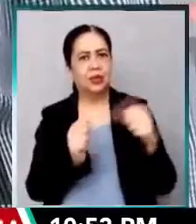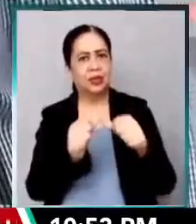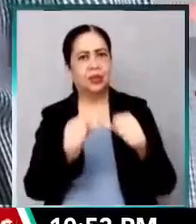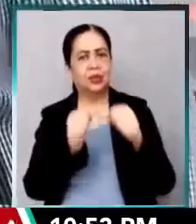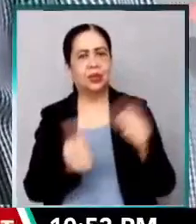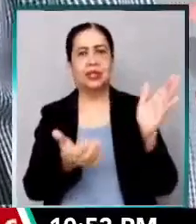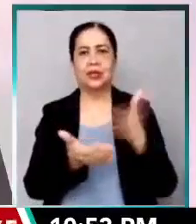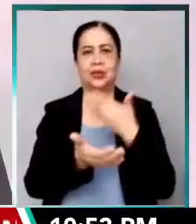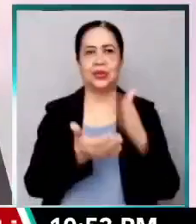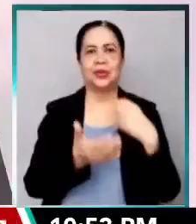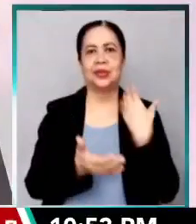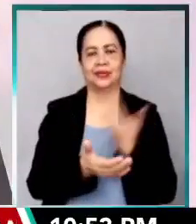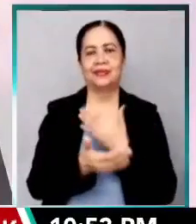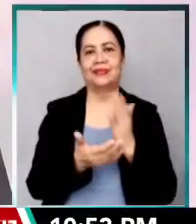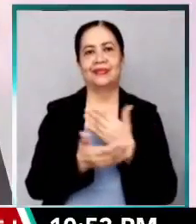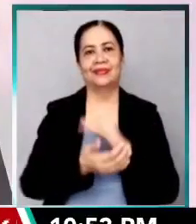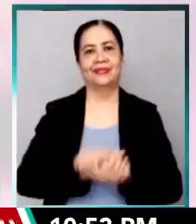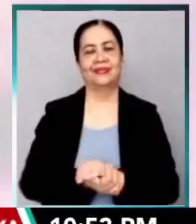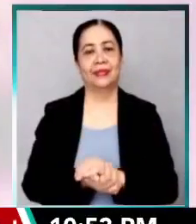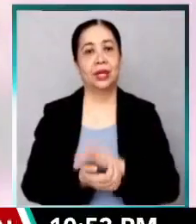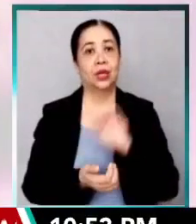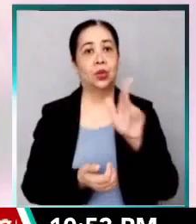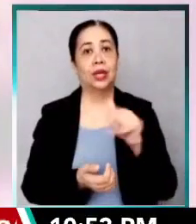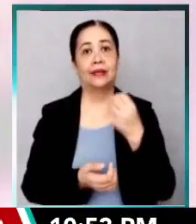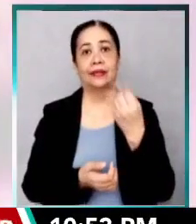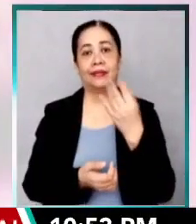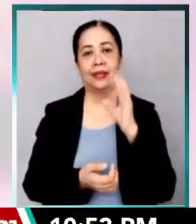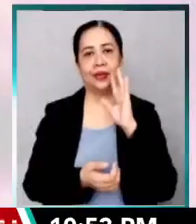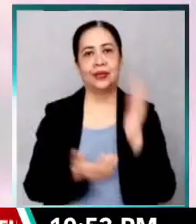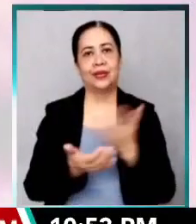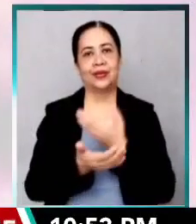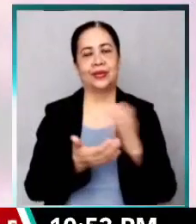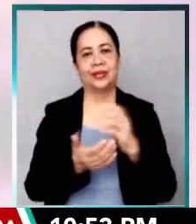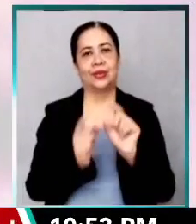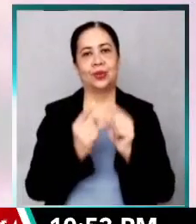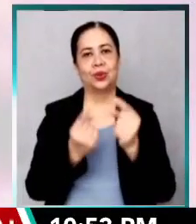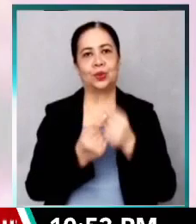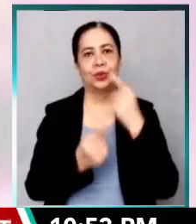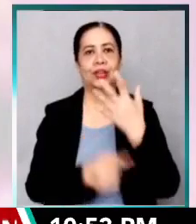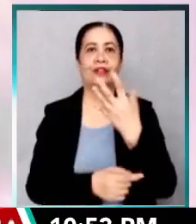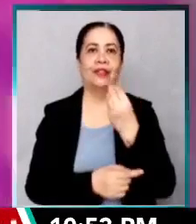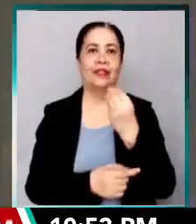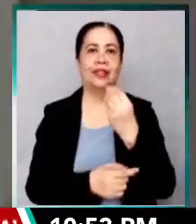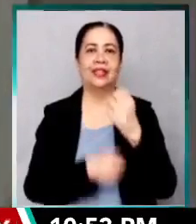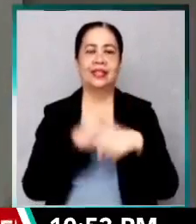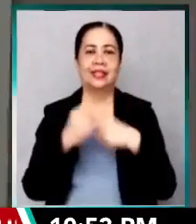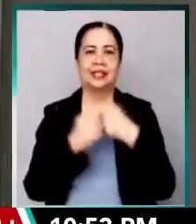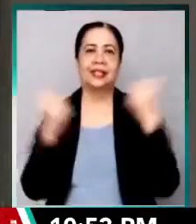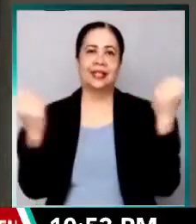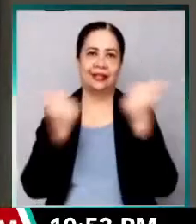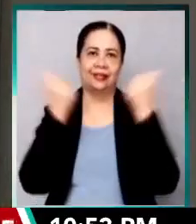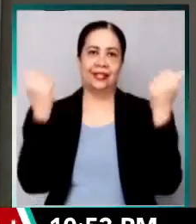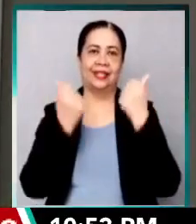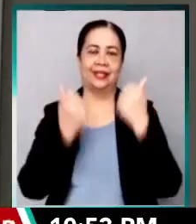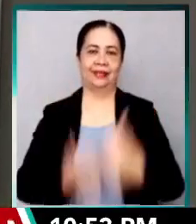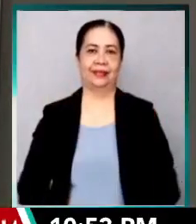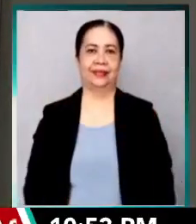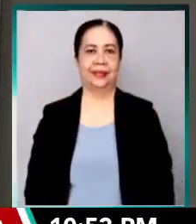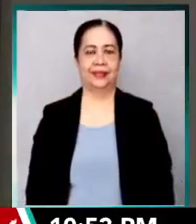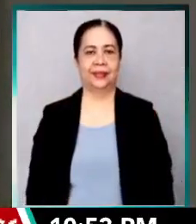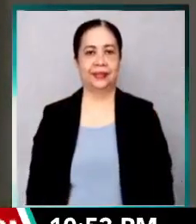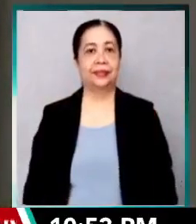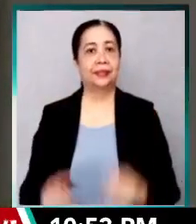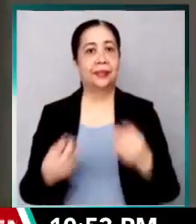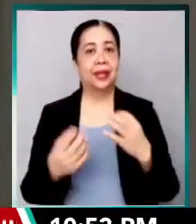mga awitin. Sa July 15, magko-concert ang grupo para sa kanilang 50th anniversary. Maraming Philae fans